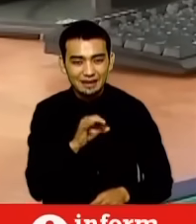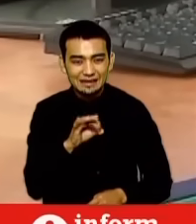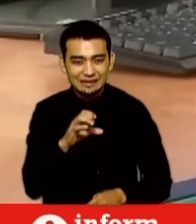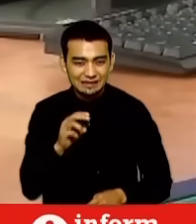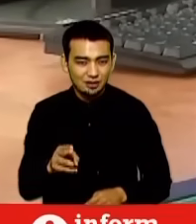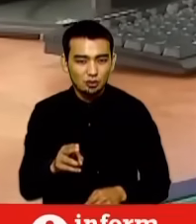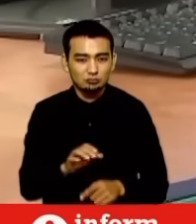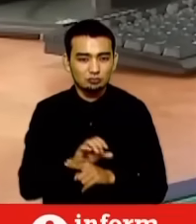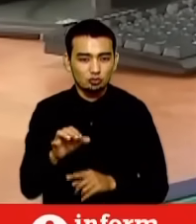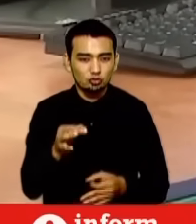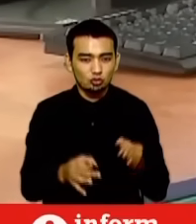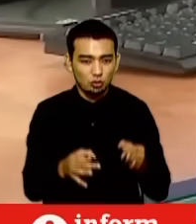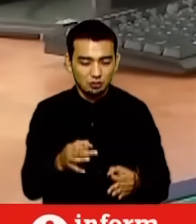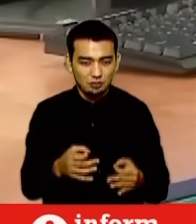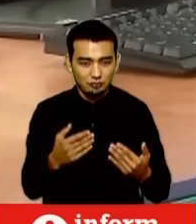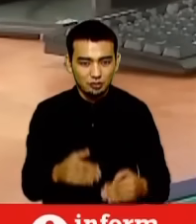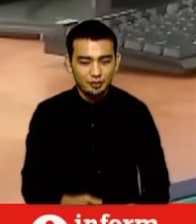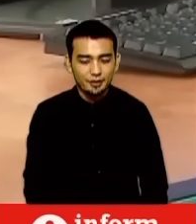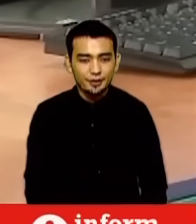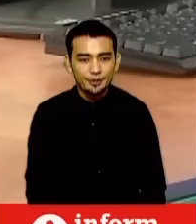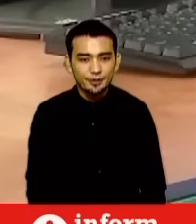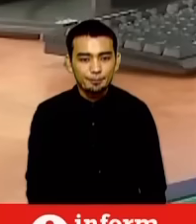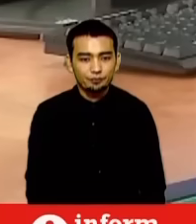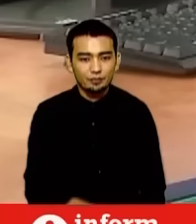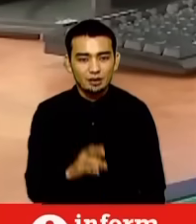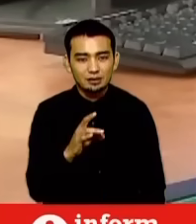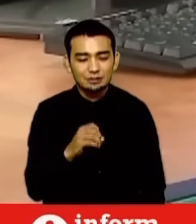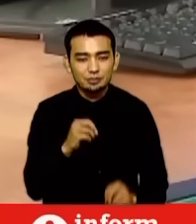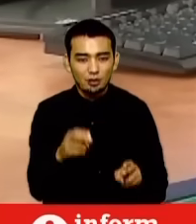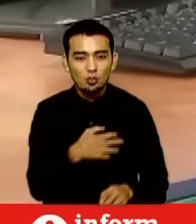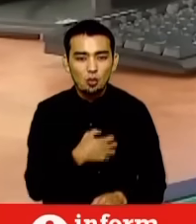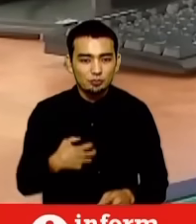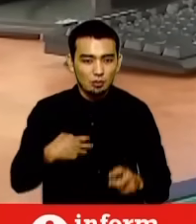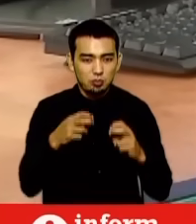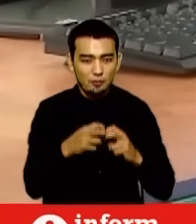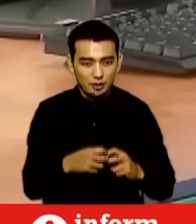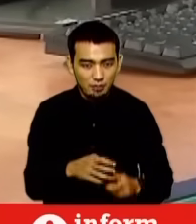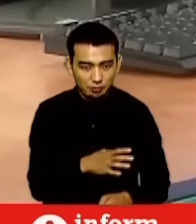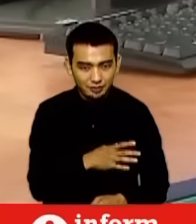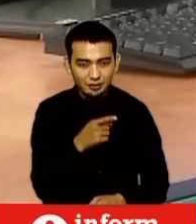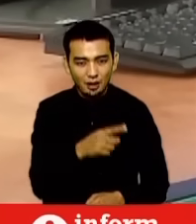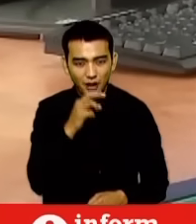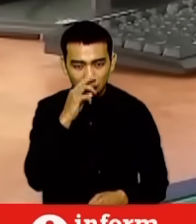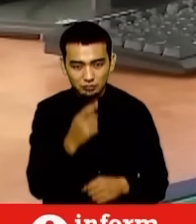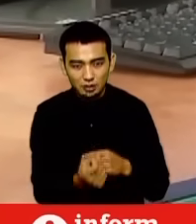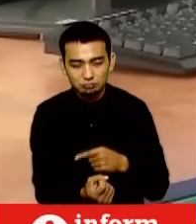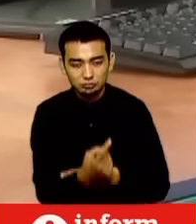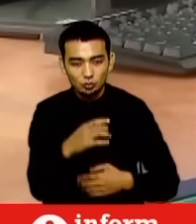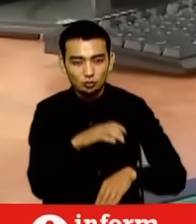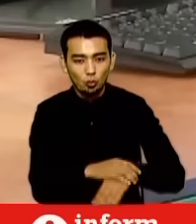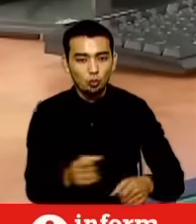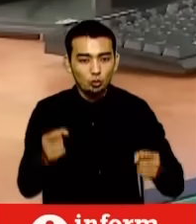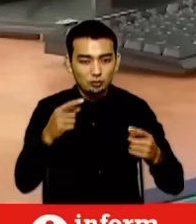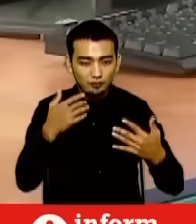сотқа иск берілді. Ревизионный комиссия тексерді, олардың қателіктерін анықтады.